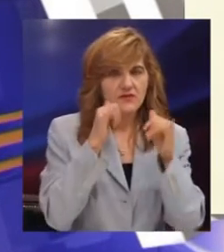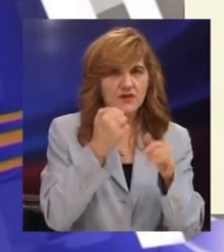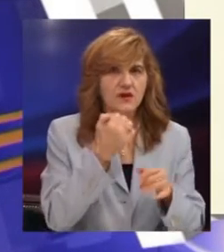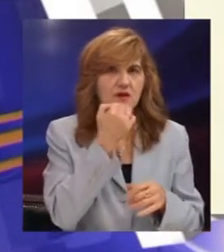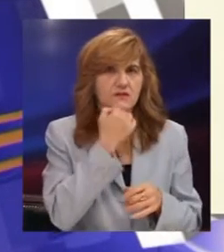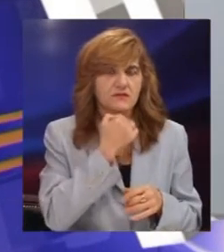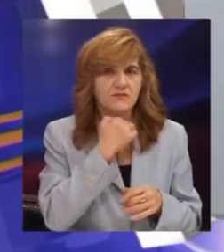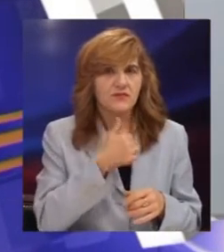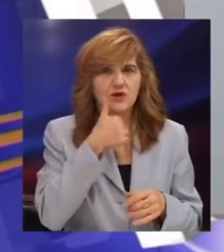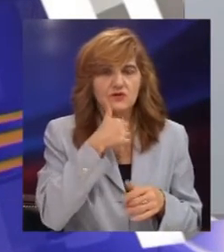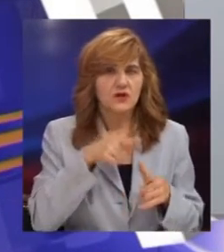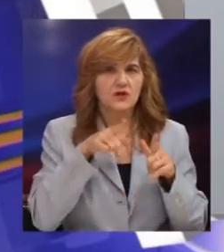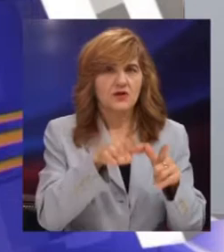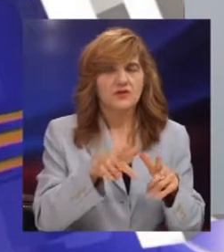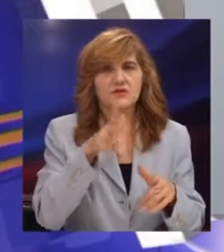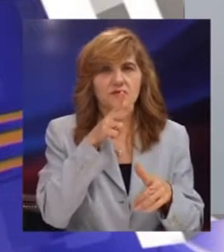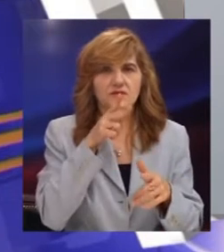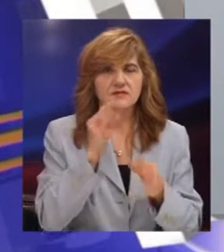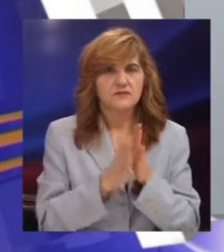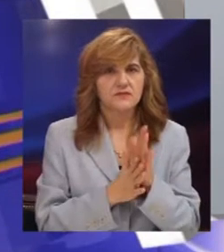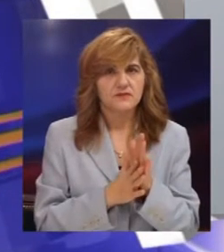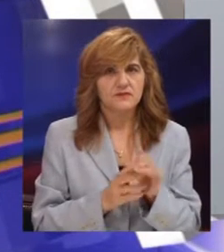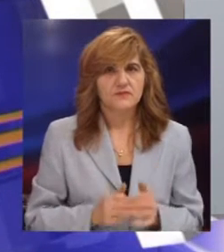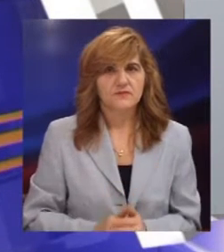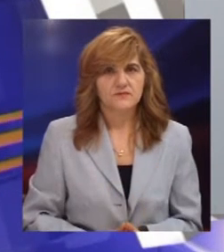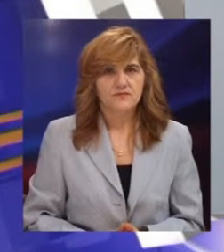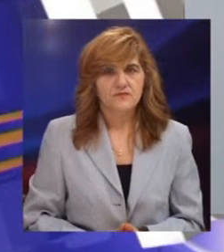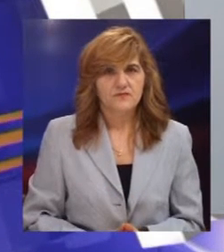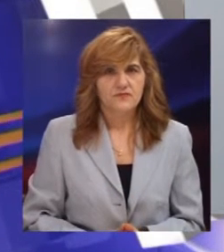i industrije, za šta je iranska strana zainteresovana.